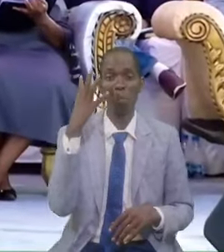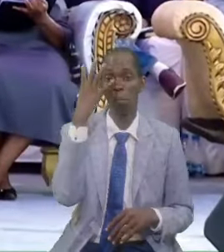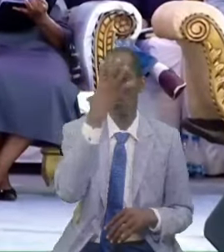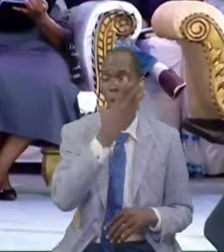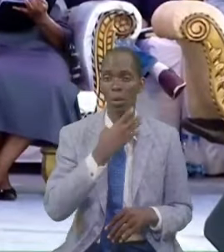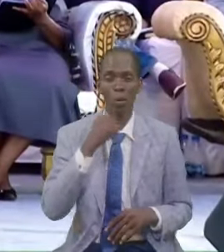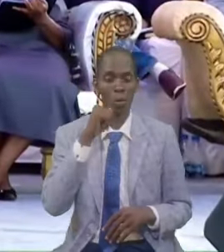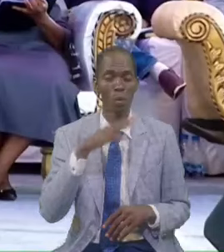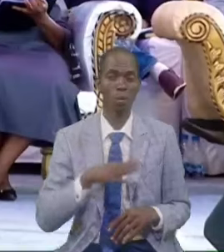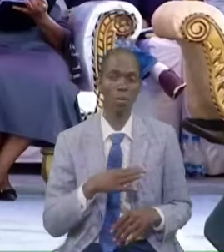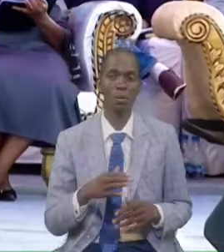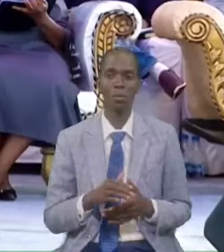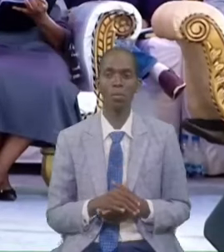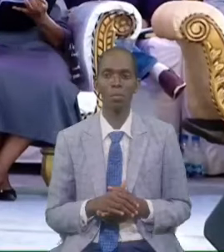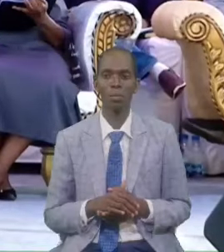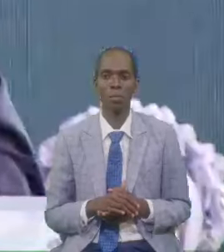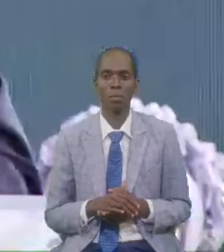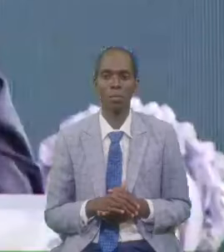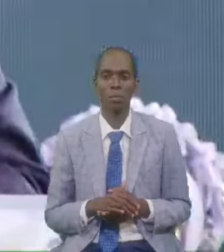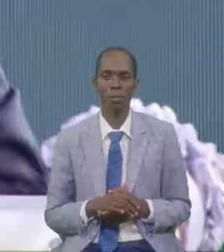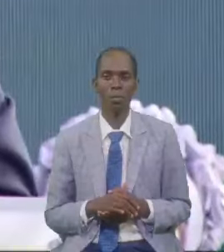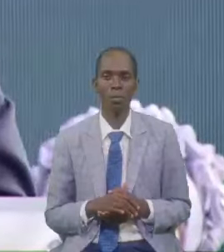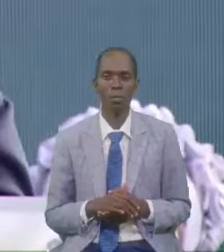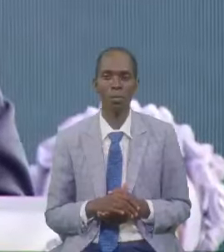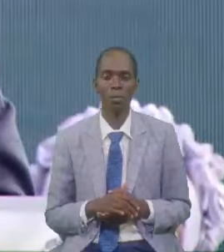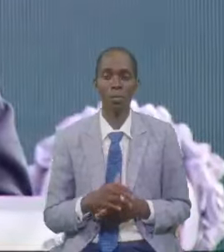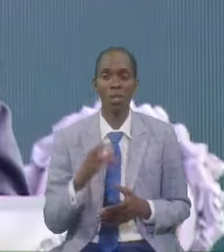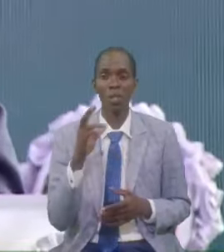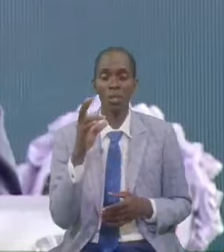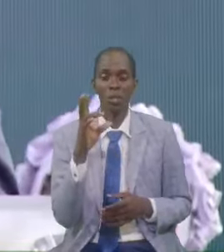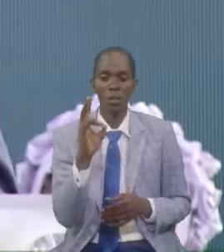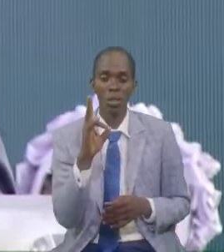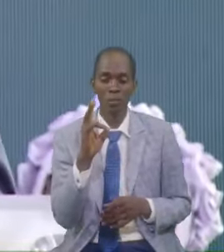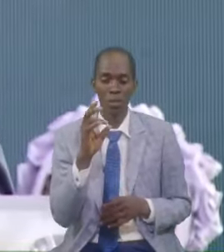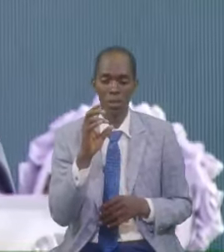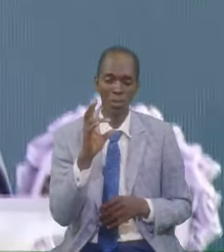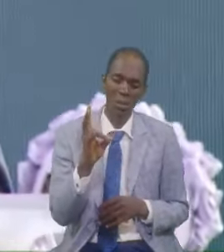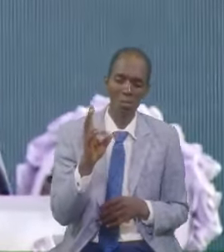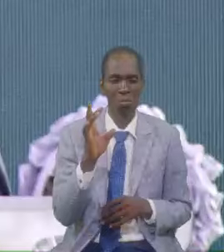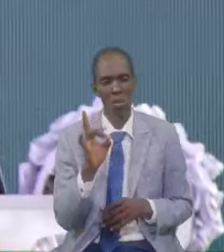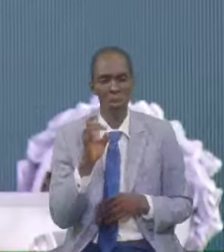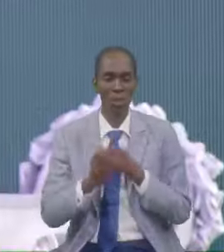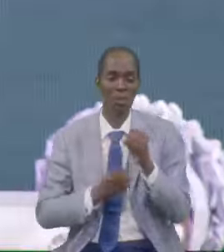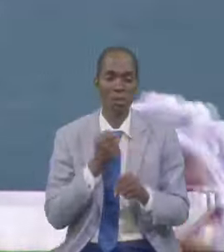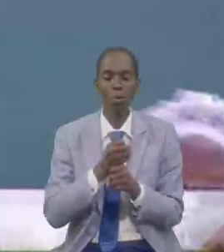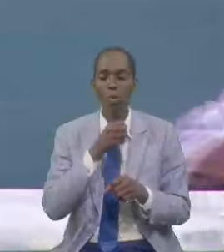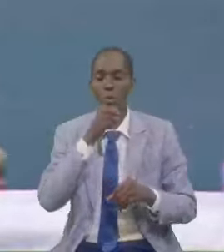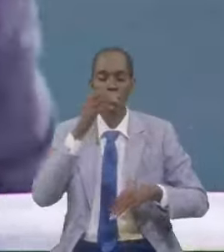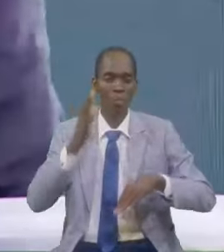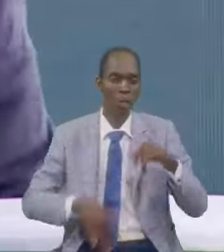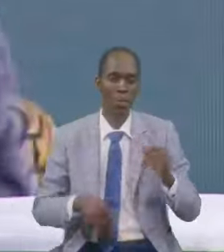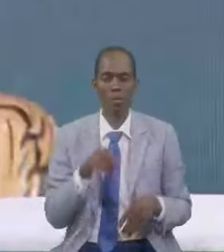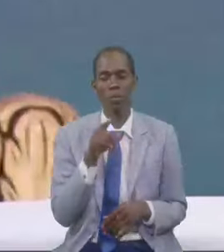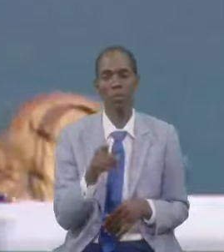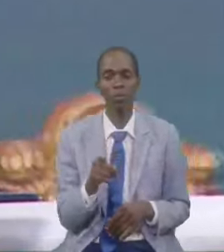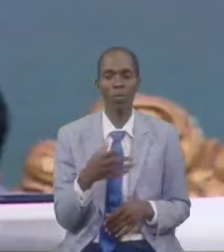మాట వరుసకు అందగాళ్ళు. 7-8 years older than you are. మీకంటే 7 సంవత్సరాల వయసులో పెద్దవాళ్ళు. And now comes to you